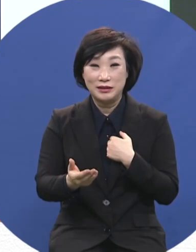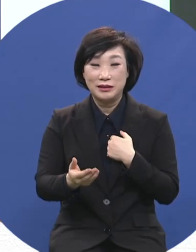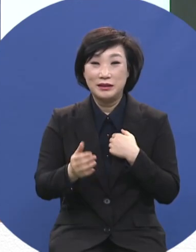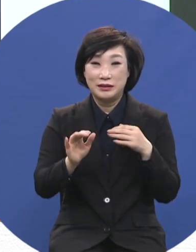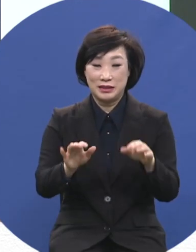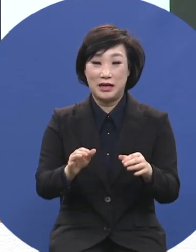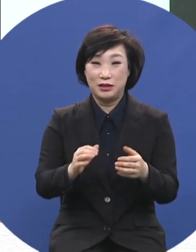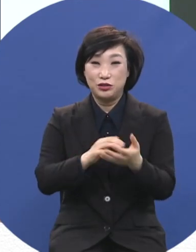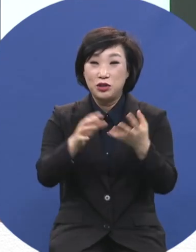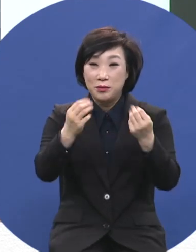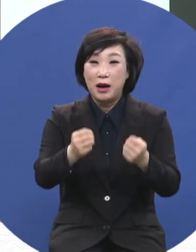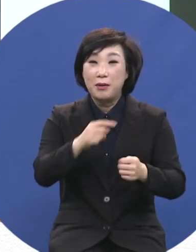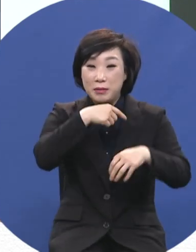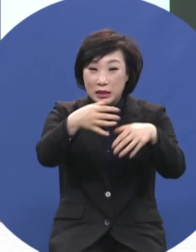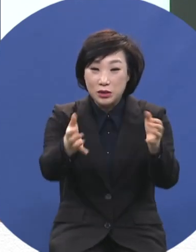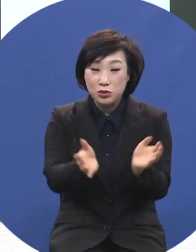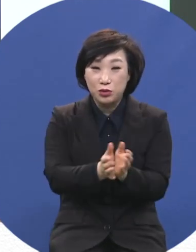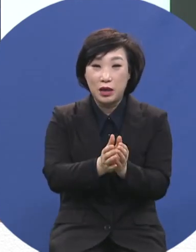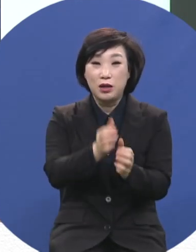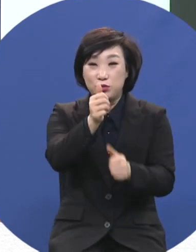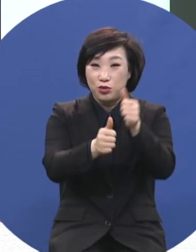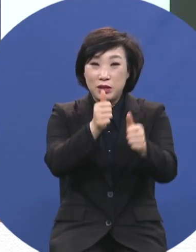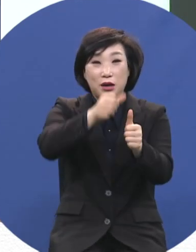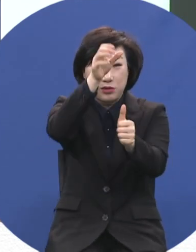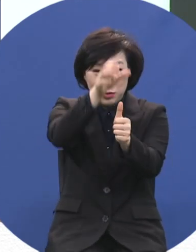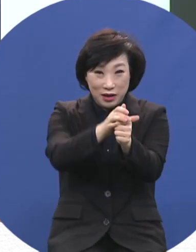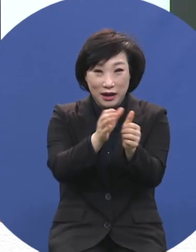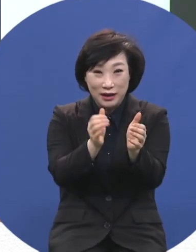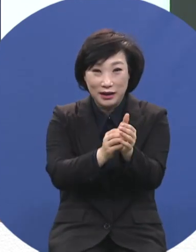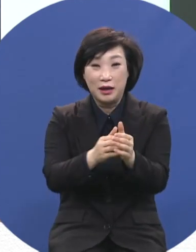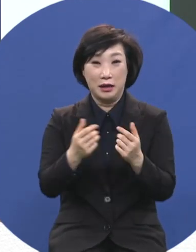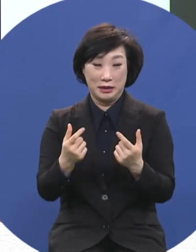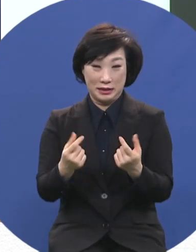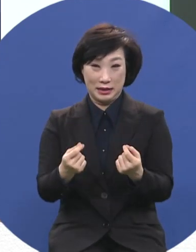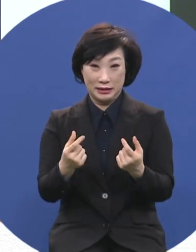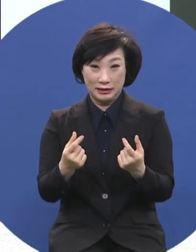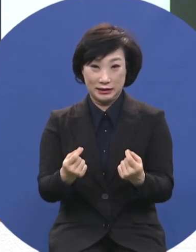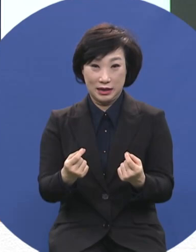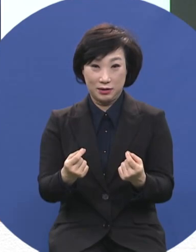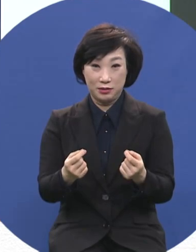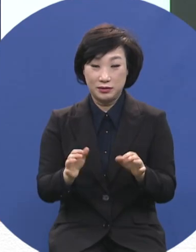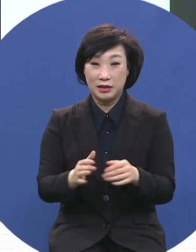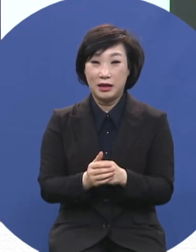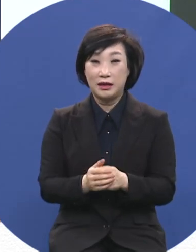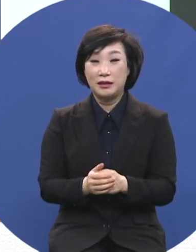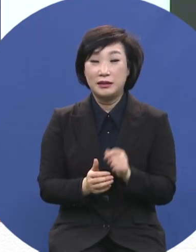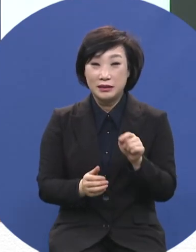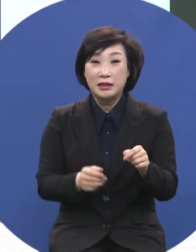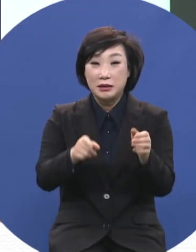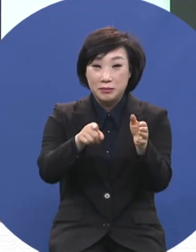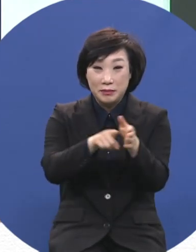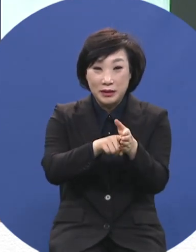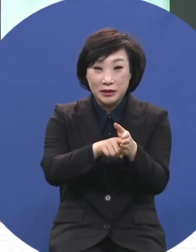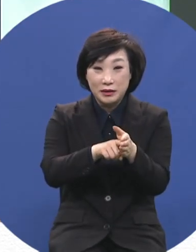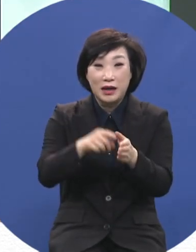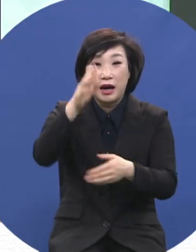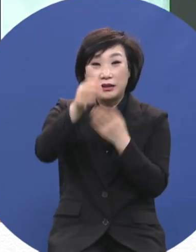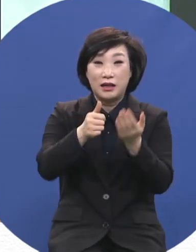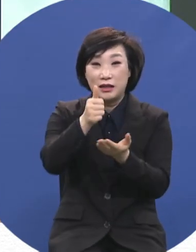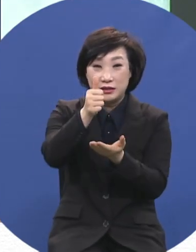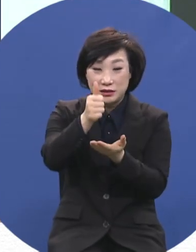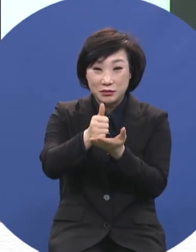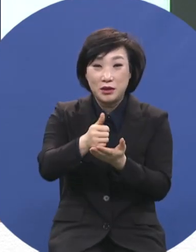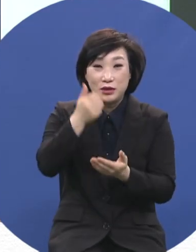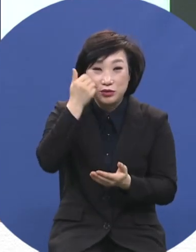많은 민족의 조상으로 세웠다 하심과 같으니 그의 믿은 바 하나님은